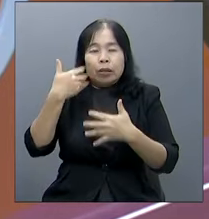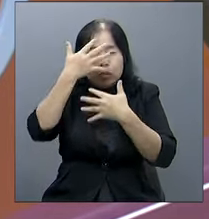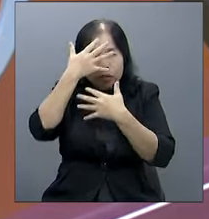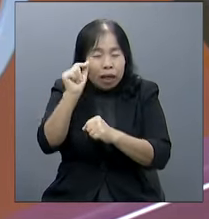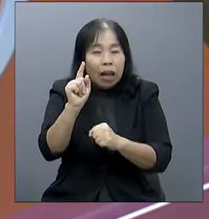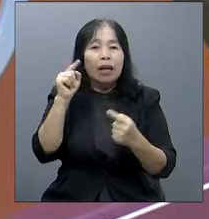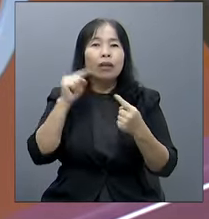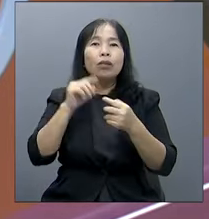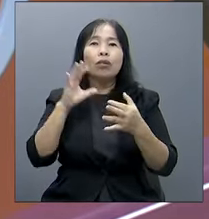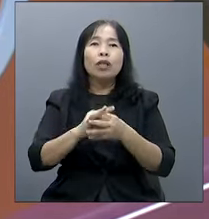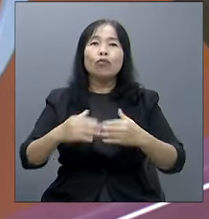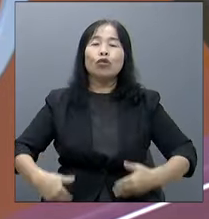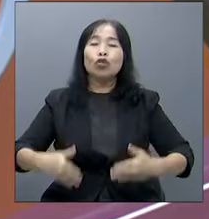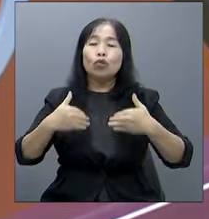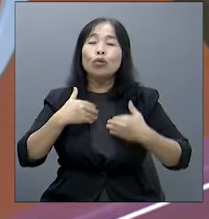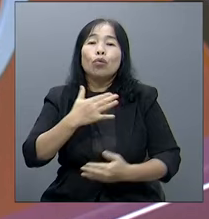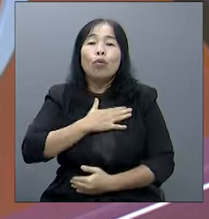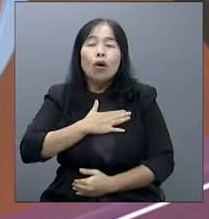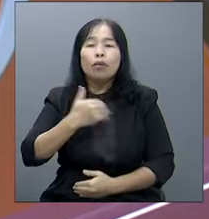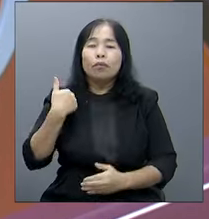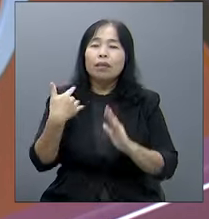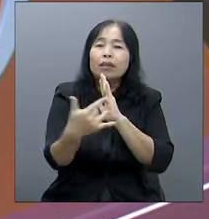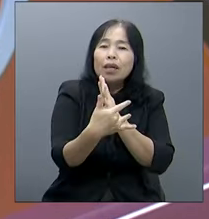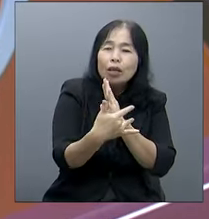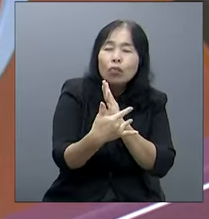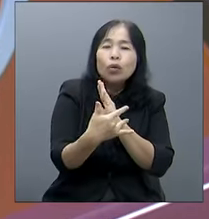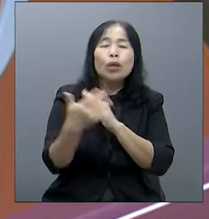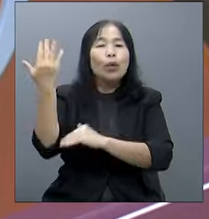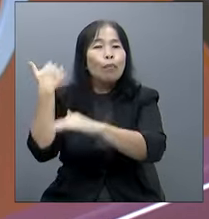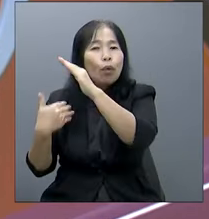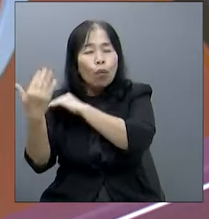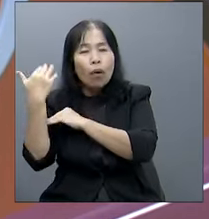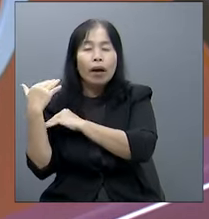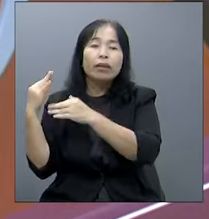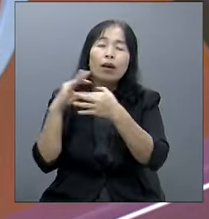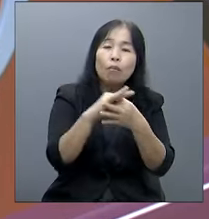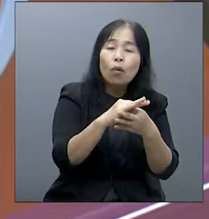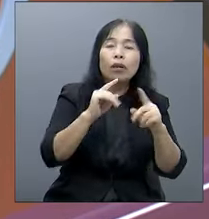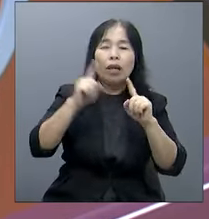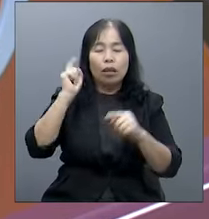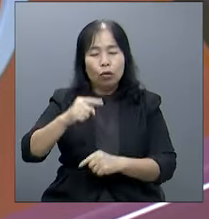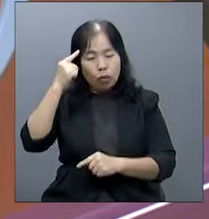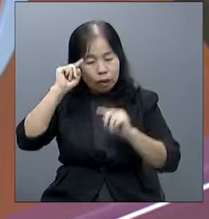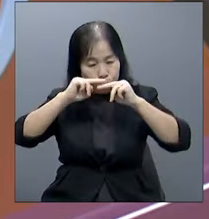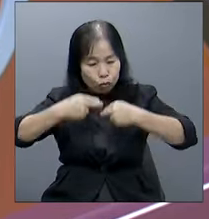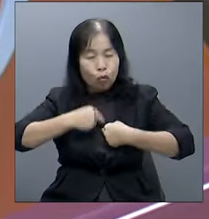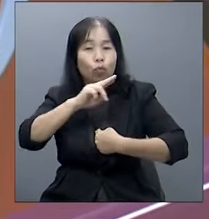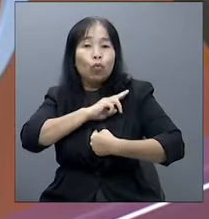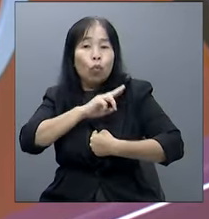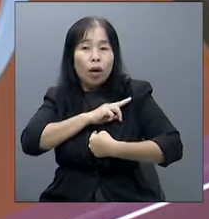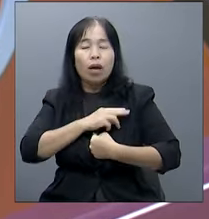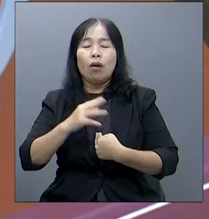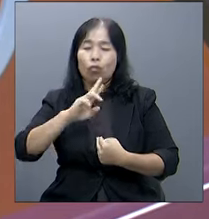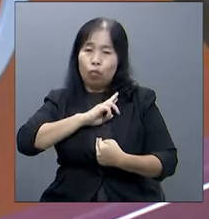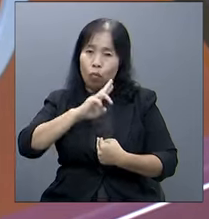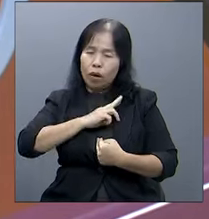เฉพาะเรื่องของการใช้ชีวิตที่มีเทคโโยีมีประวัตศามเรื่องราวแต่ในมุมนึงเราต้กลบมาถามตเองว่าความพอดีพอเพ